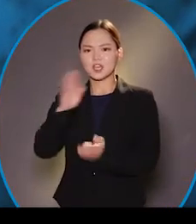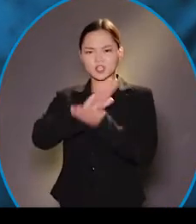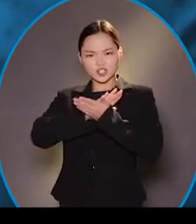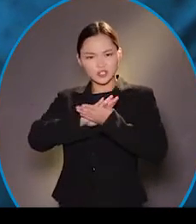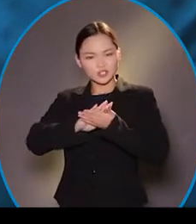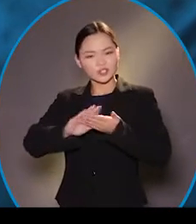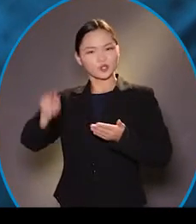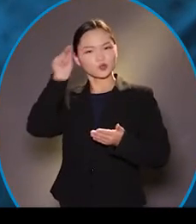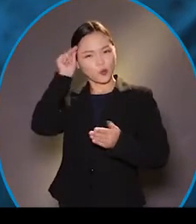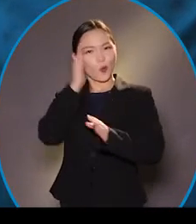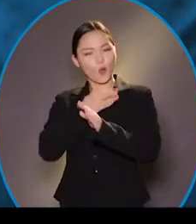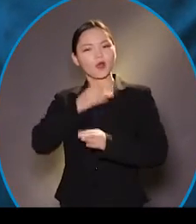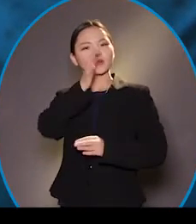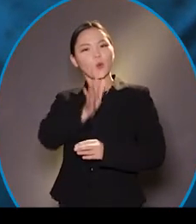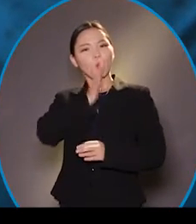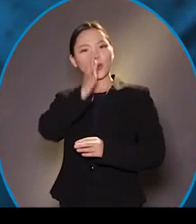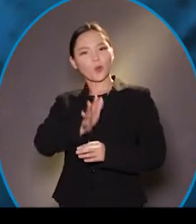Шинхэн сурсан доогаа.